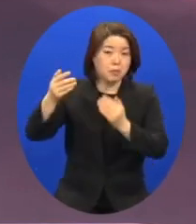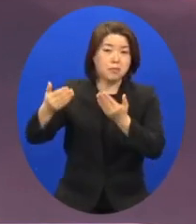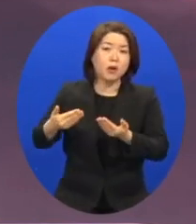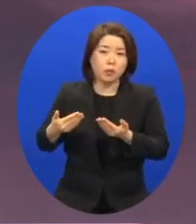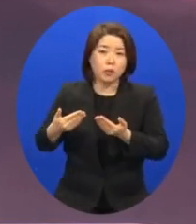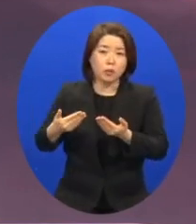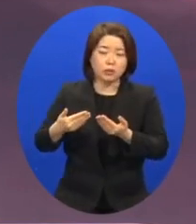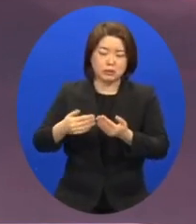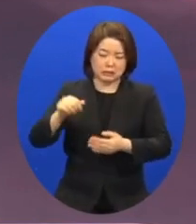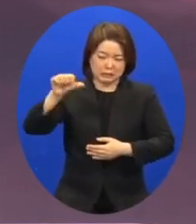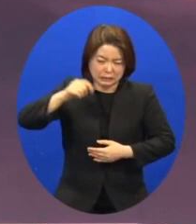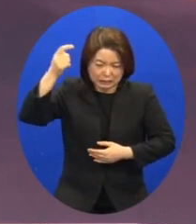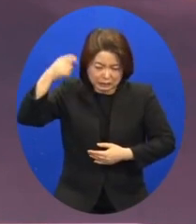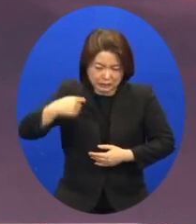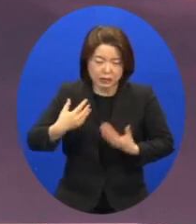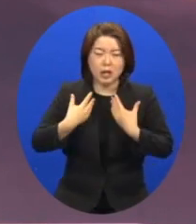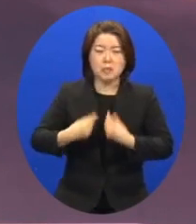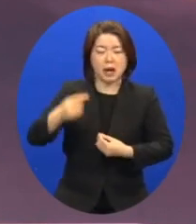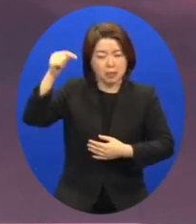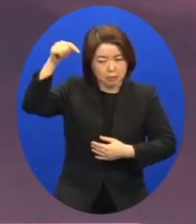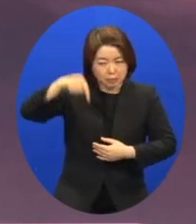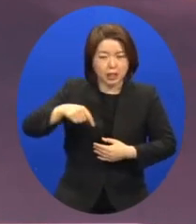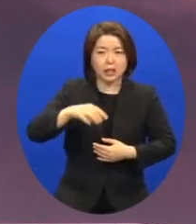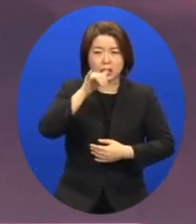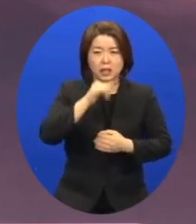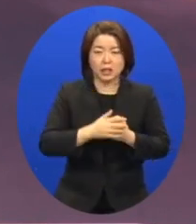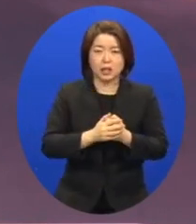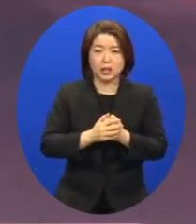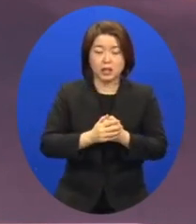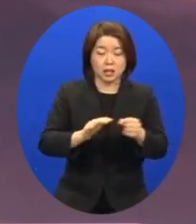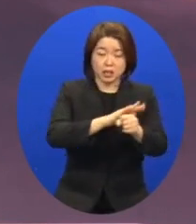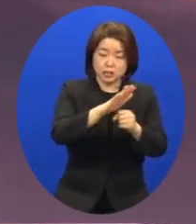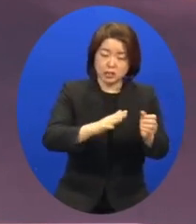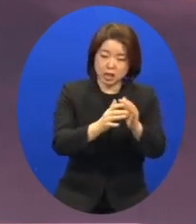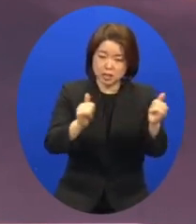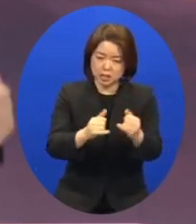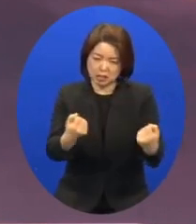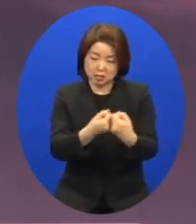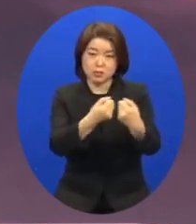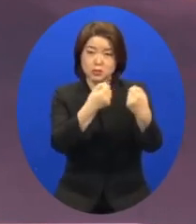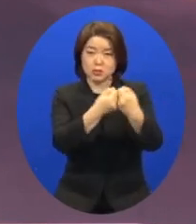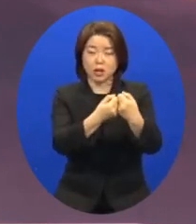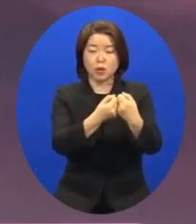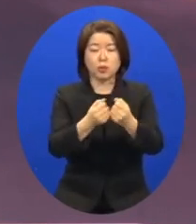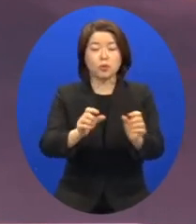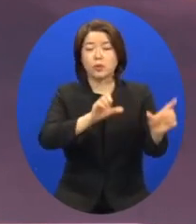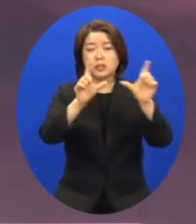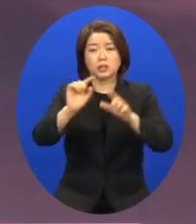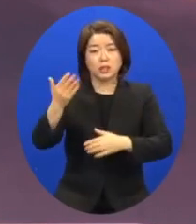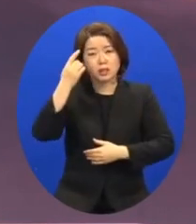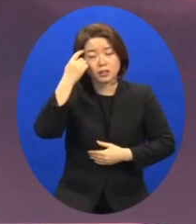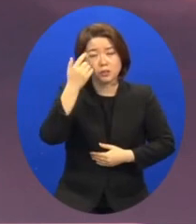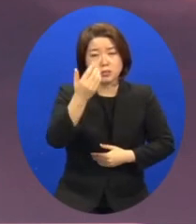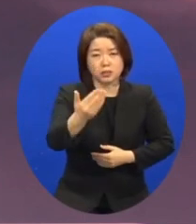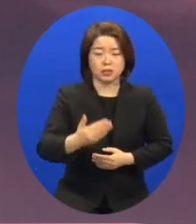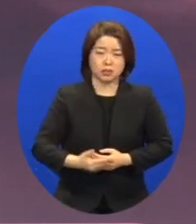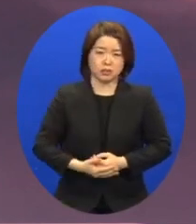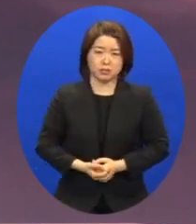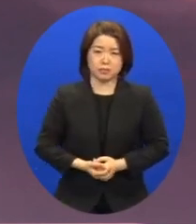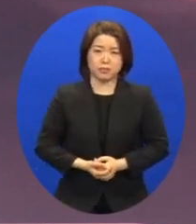열등감 좌절에 빠지고 그렇게 사랑하는 사람들끼리 서로 싸우고 다투고 살아야 하는 겁니까